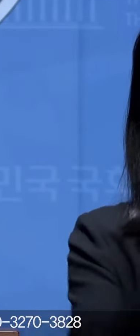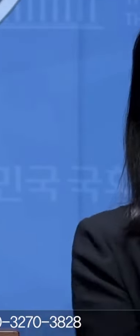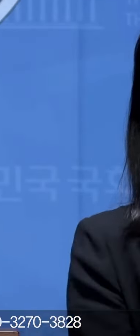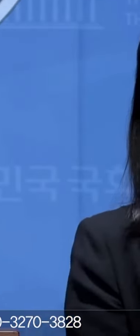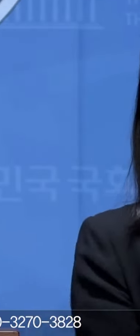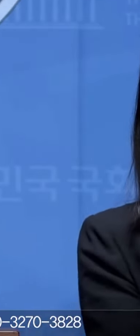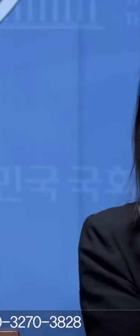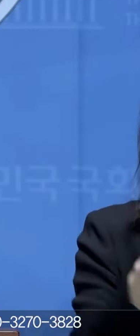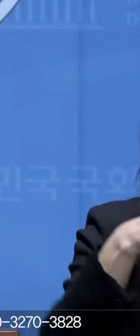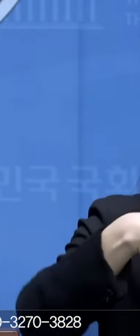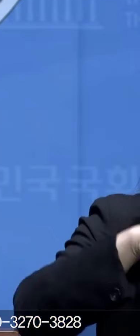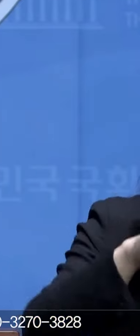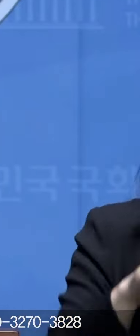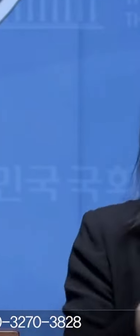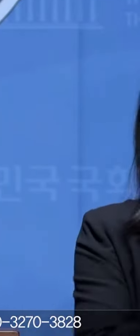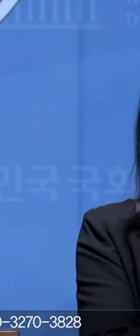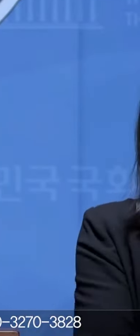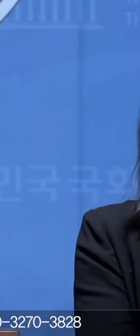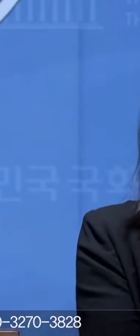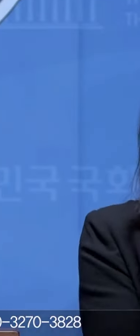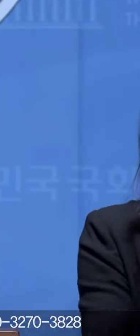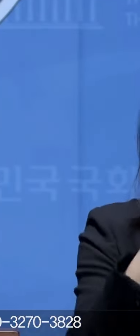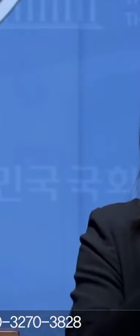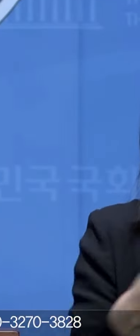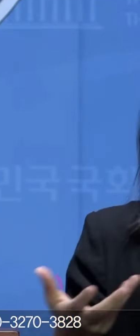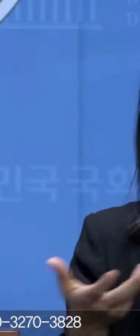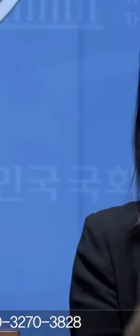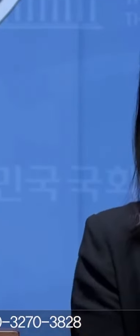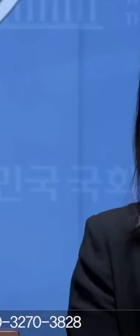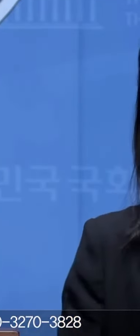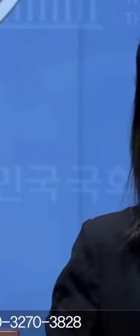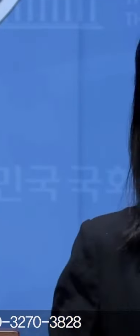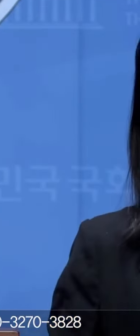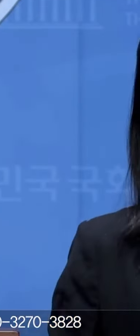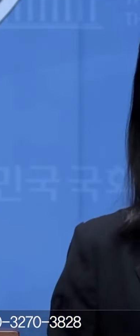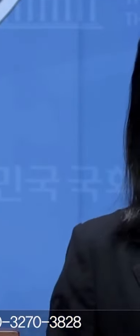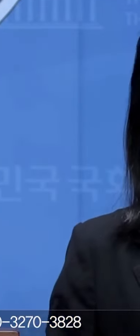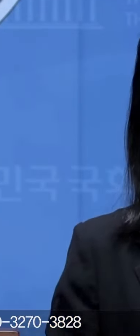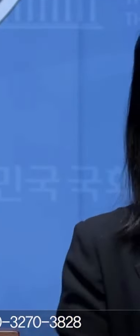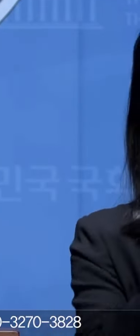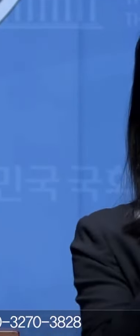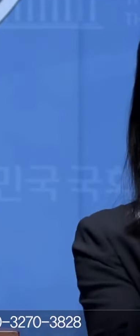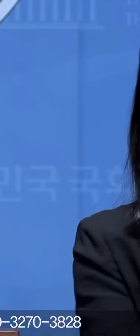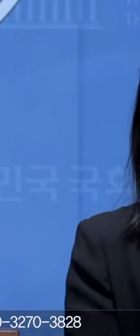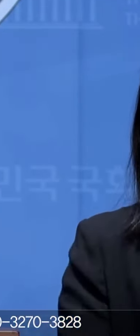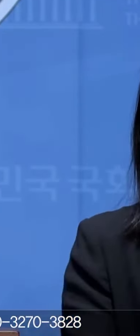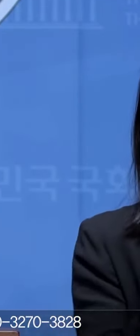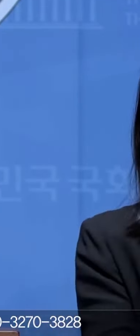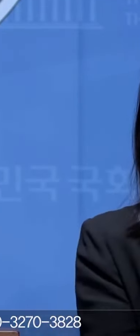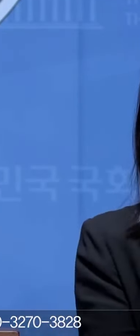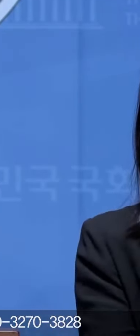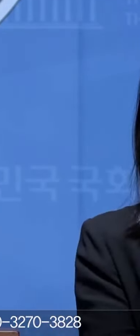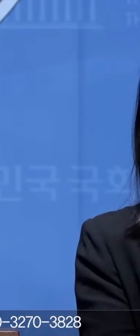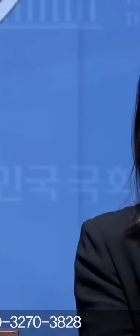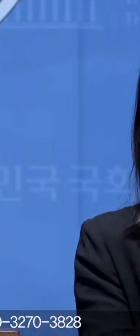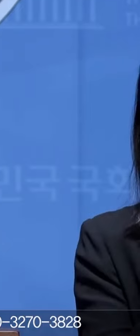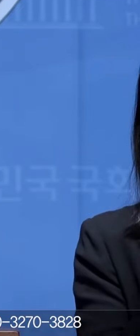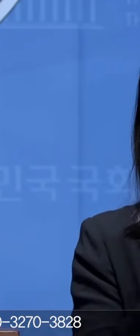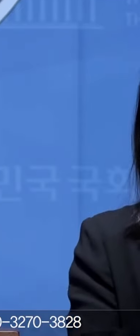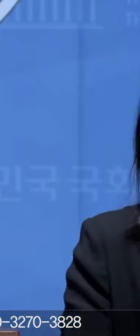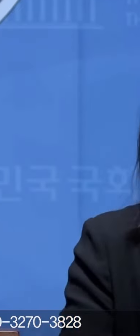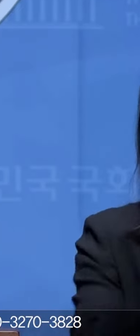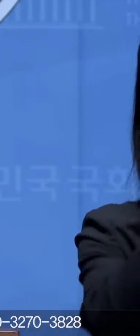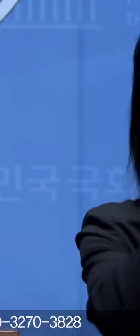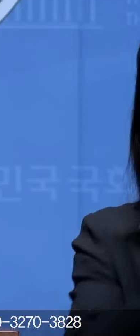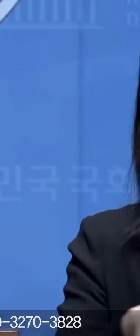삼권 분립의 조화와 균형입니다 대통령이 37년 만에 민주화 이후 최초로 국회에